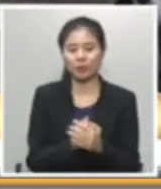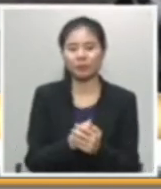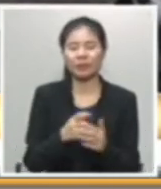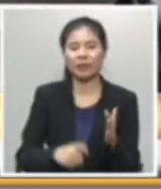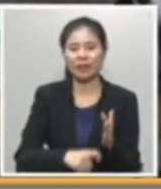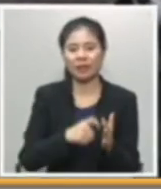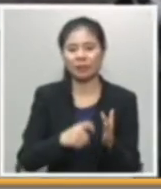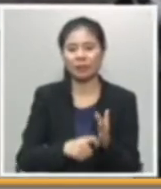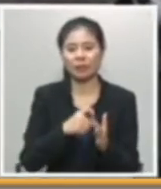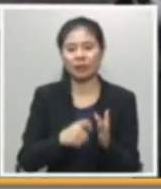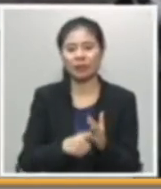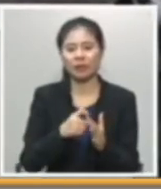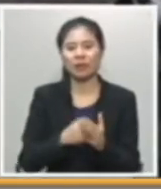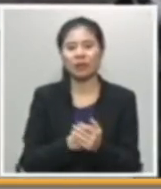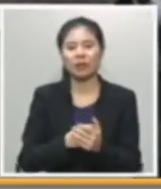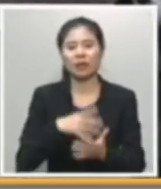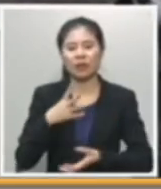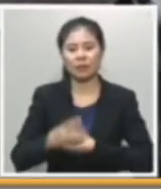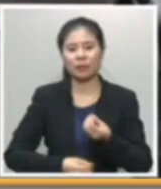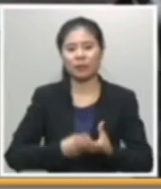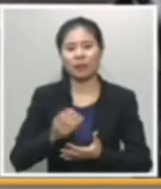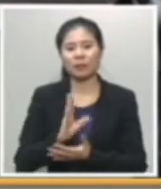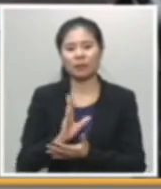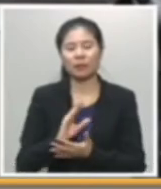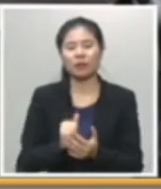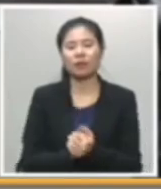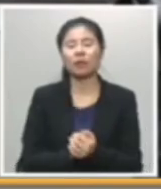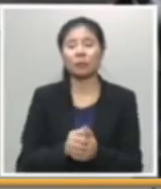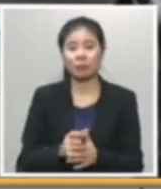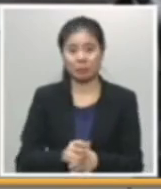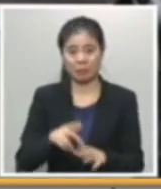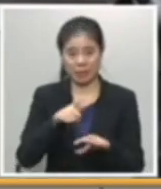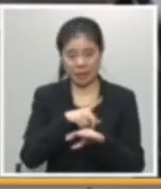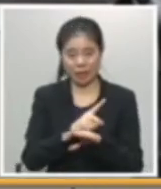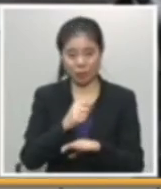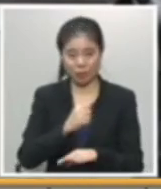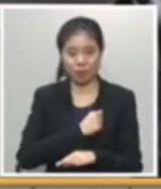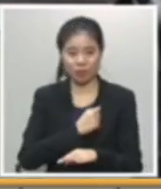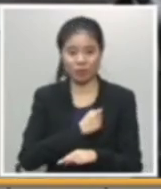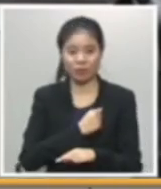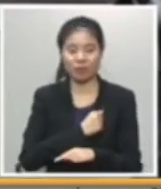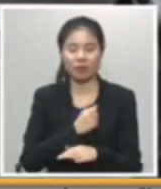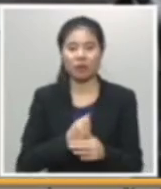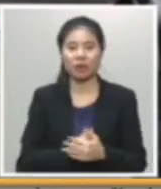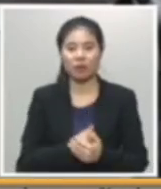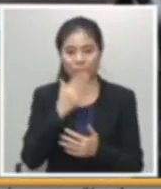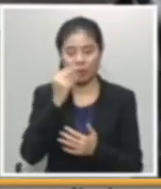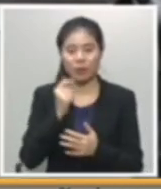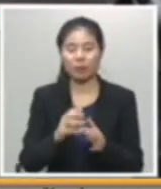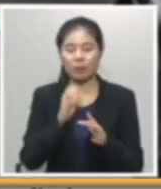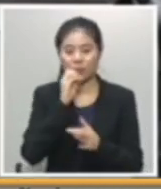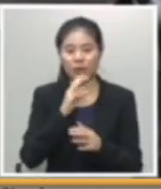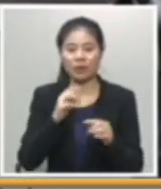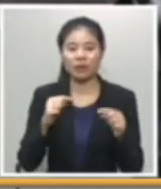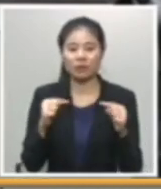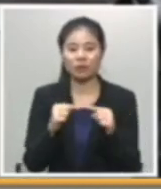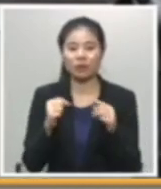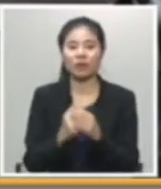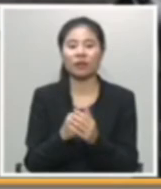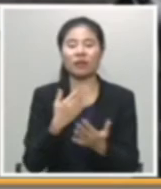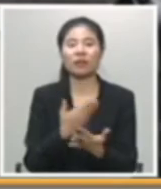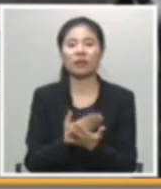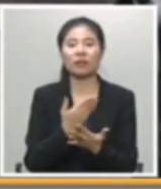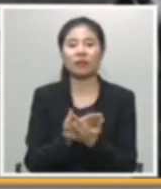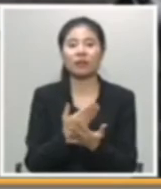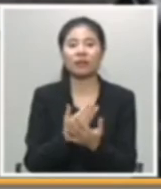จะต้องอภิปรายท่านประธานอดทนฟังหน่อยครับไม่แน่นะครับสิ่งที่เราพูดเรื่องงบประมาณอาจจะเป็นโมฆะก็เป็นได้ท่านประธานอด